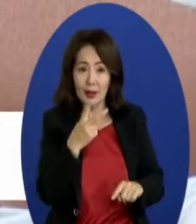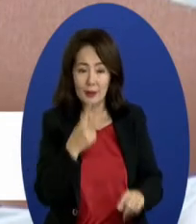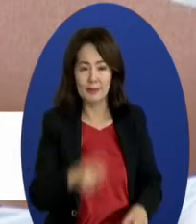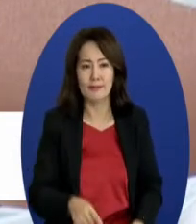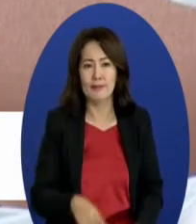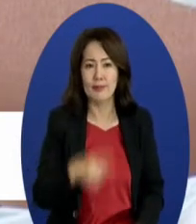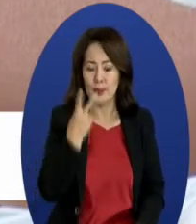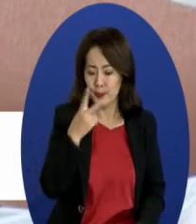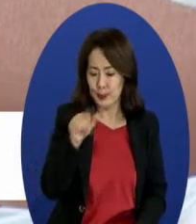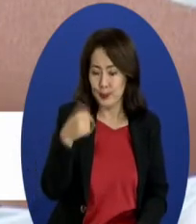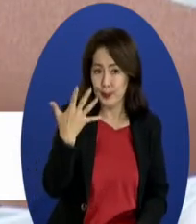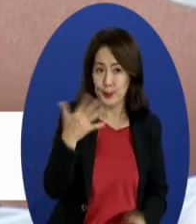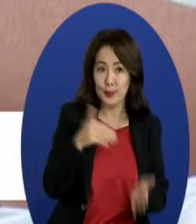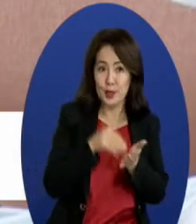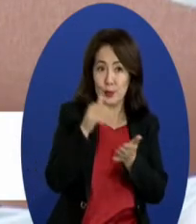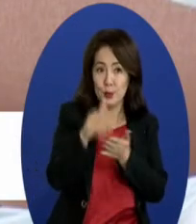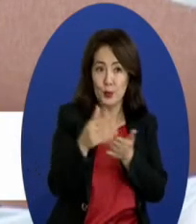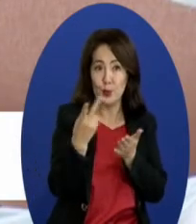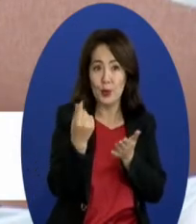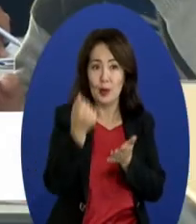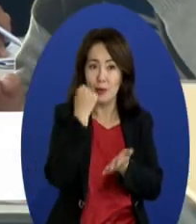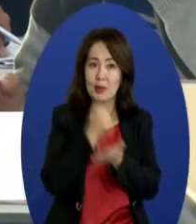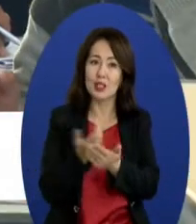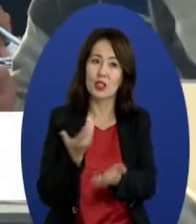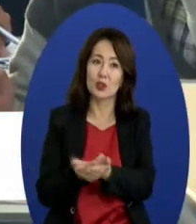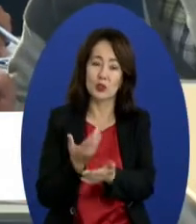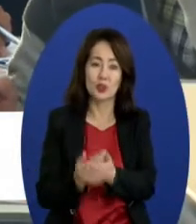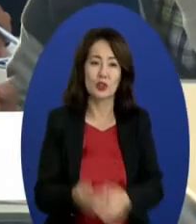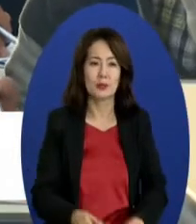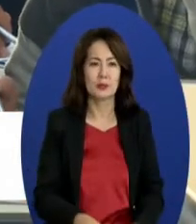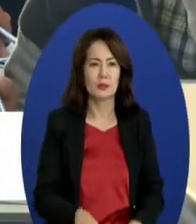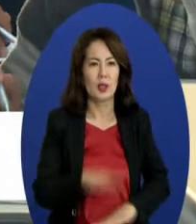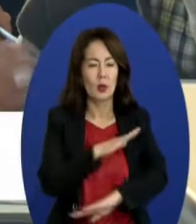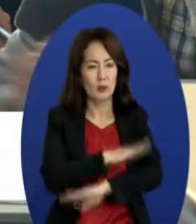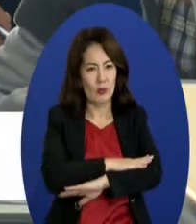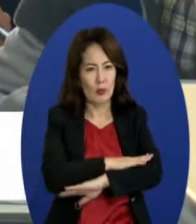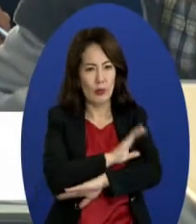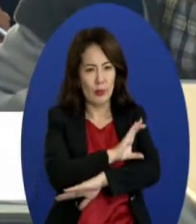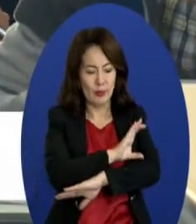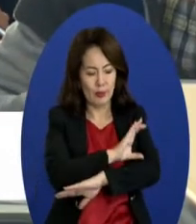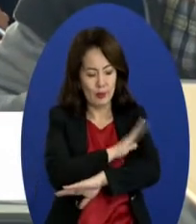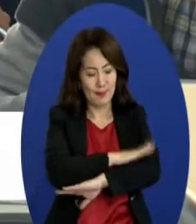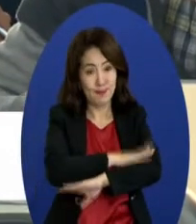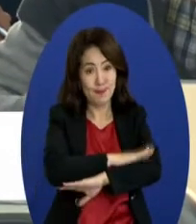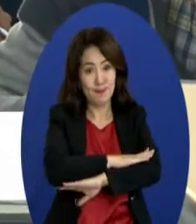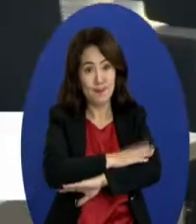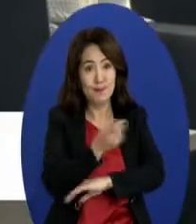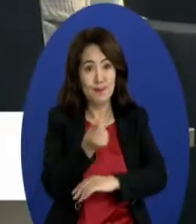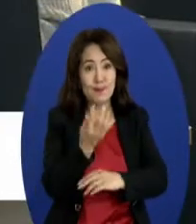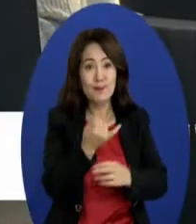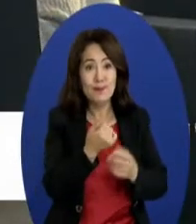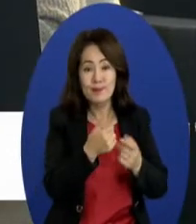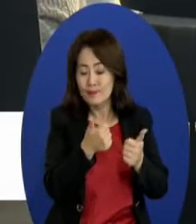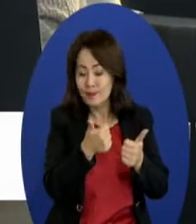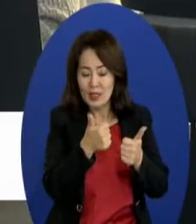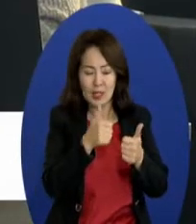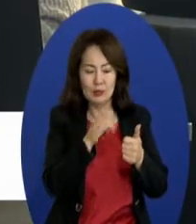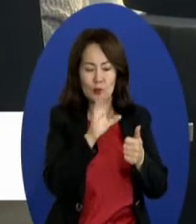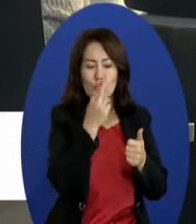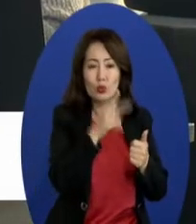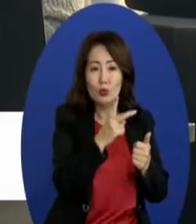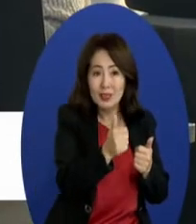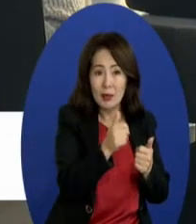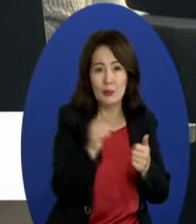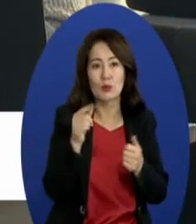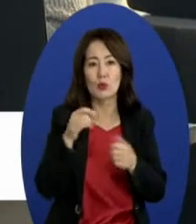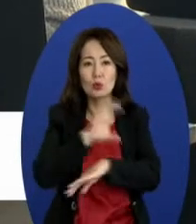энэ 2.5 тэрбум төгрөгийг батлаад өгөөч. Сургалтын дүн үзүүлэлт сайтай оюутанд 10 жилийн хугацаатай хүүгүүгээр сургалтын зээл олгож ирсэн.